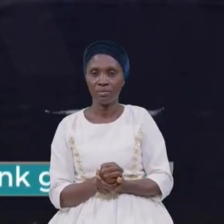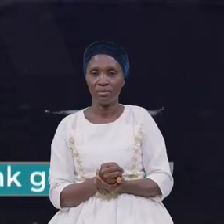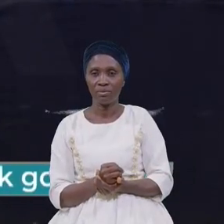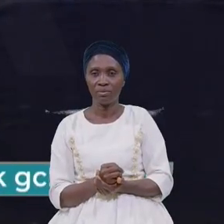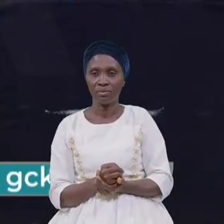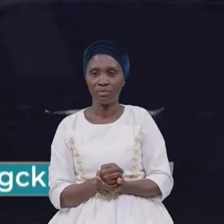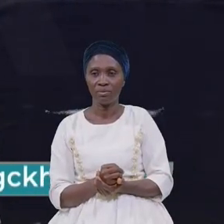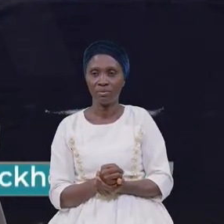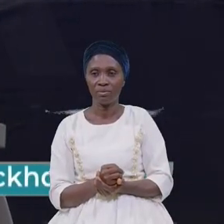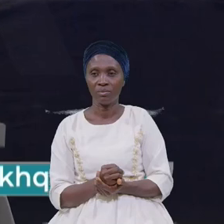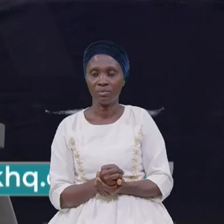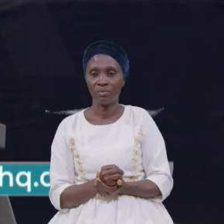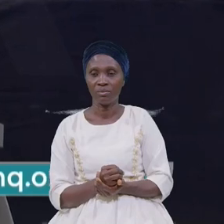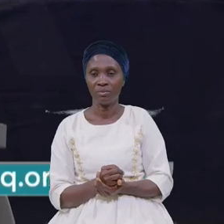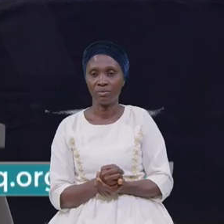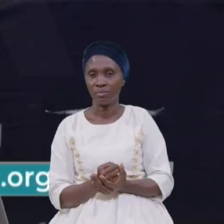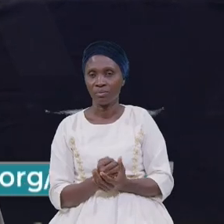avec